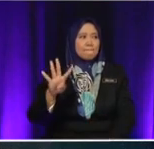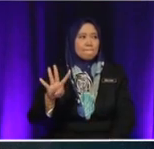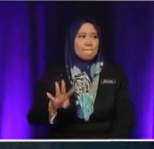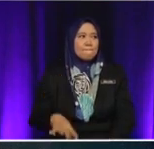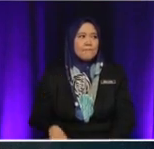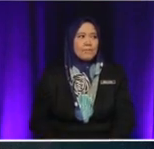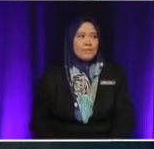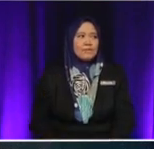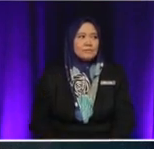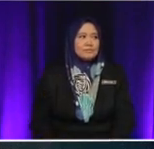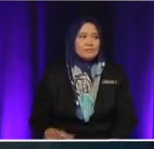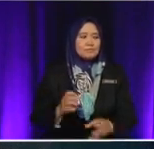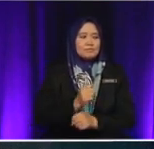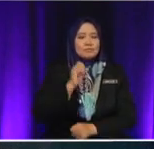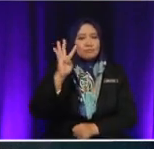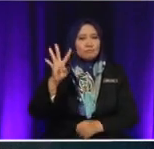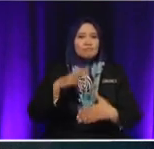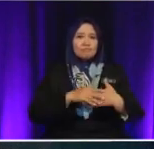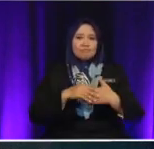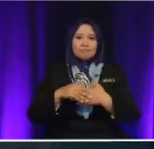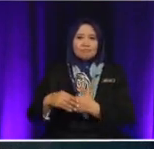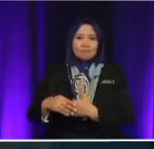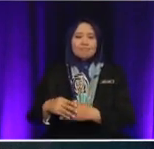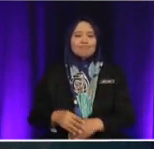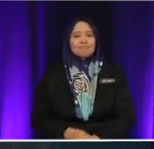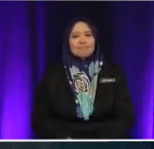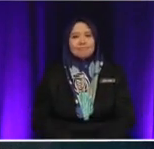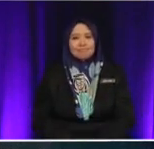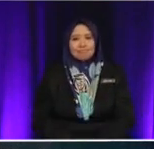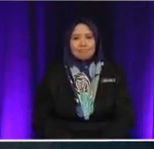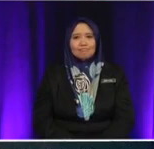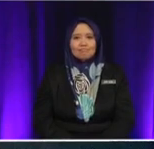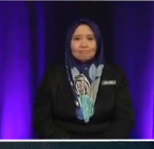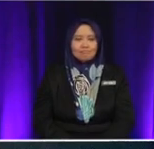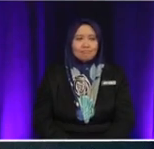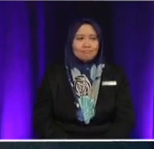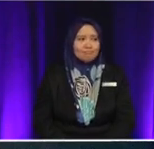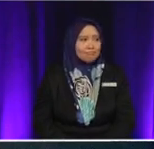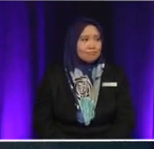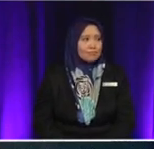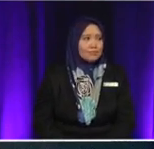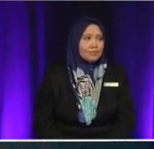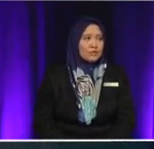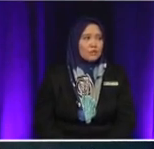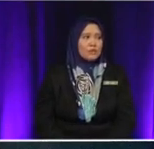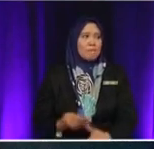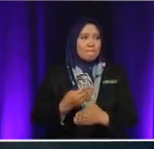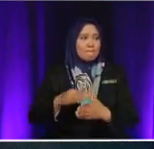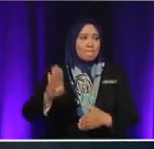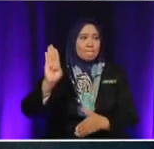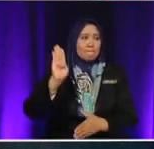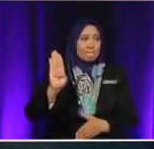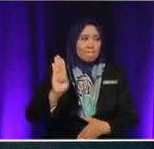4 markah. Okey, boleh duduki PPS SPM ni. InsyaAllah, cikgu. Okey, seterusnya bahagian B. Yang